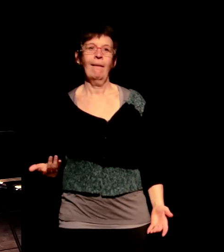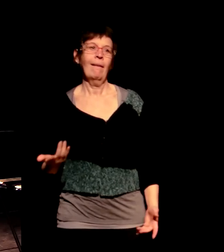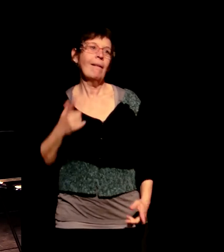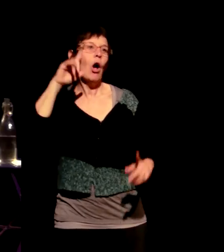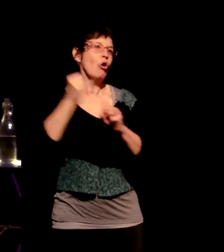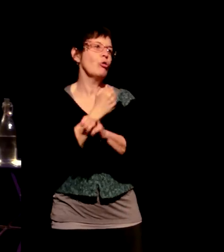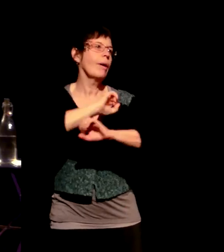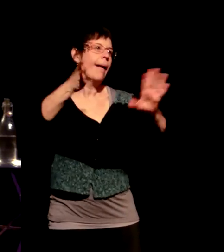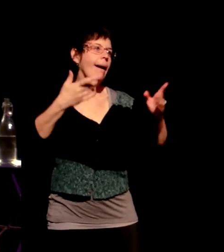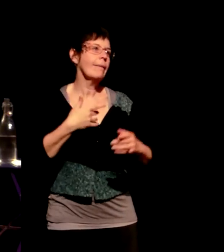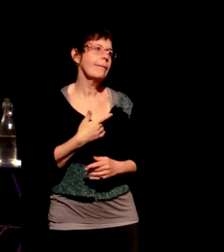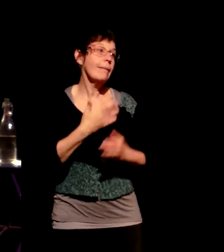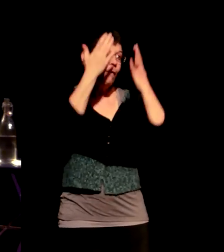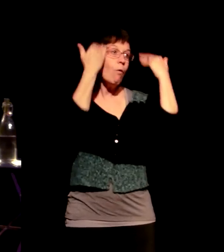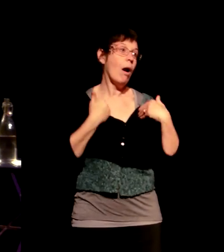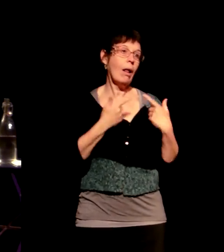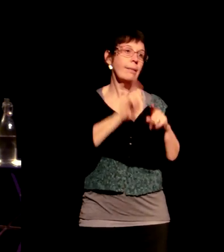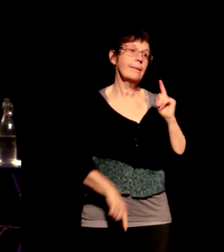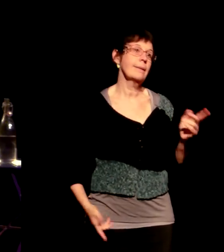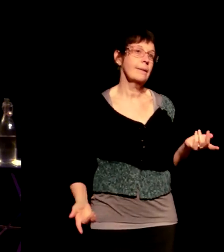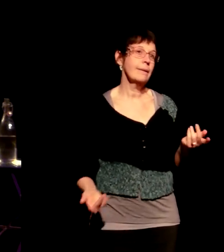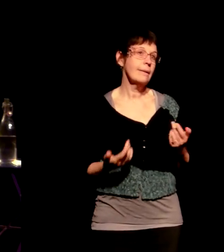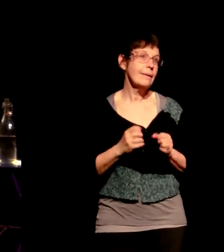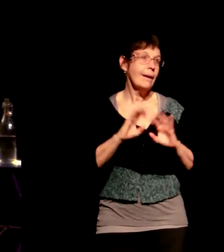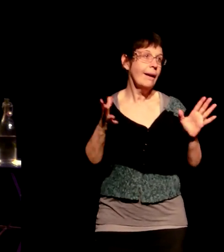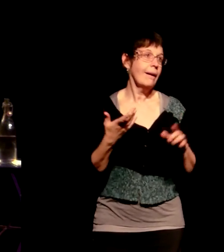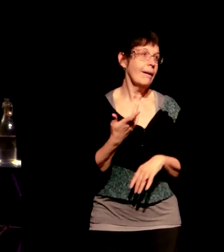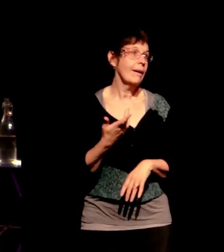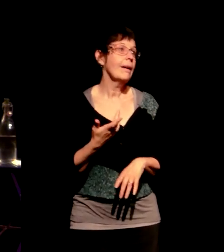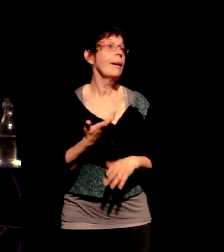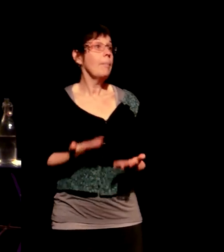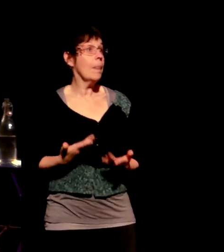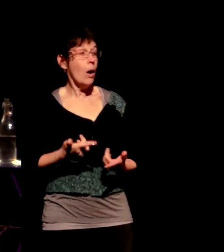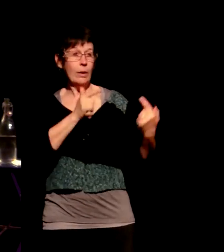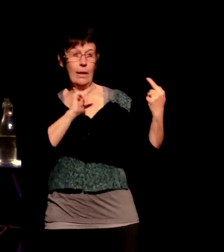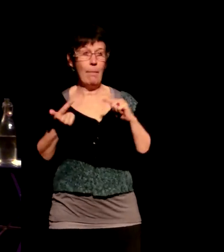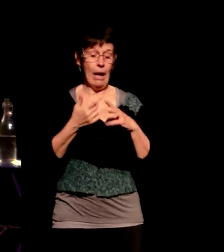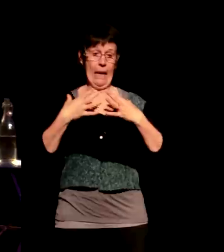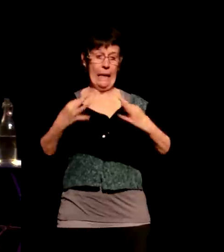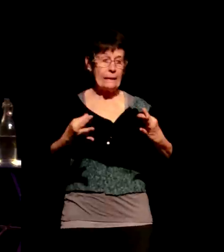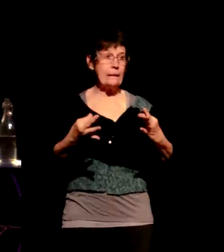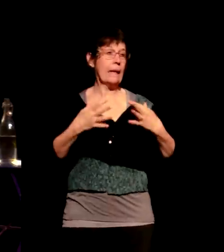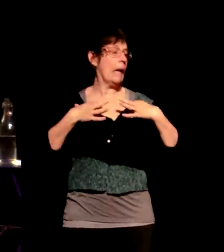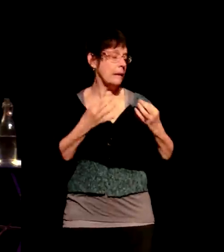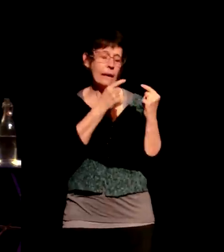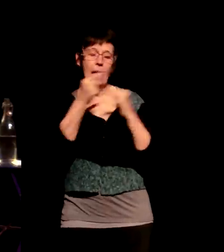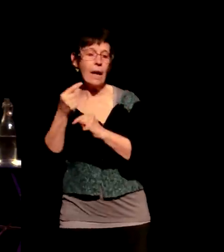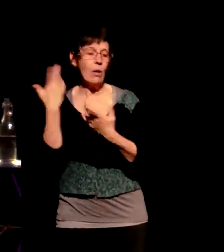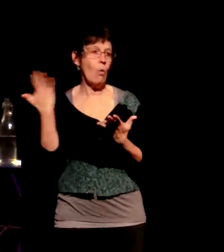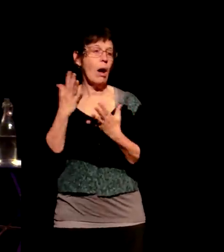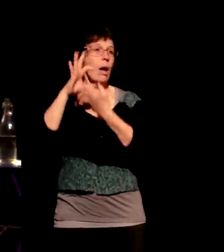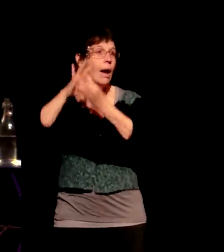Enfin, d'ailleurs, tout le monde l'a appelé. D'ailleurs, il y a des débats maintenant régulièrement, quand on parle de laïcité, tout le monde sait qu'on va parler de l'islam, c'est de ça qu'on va